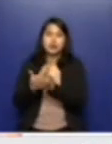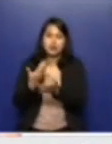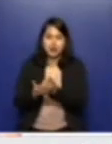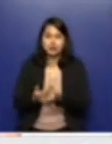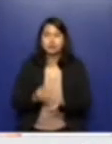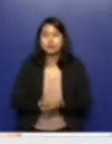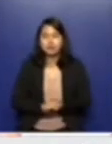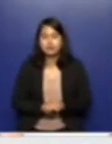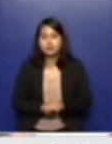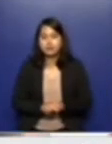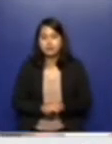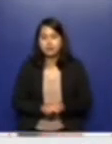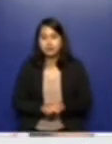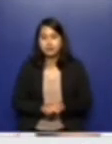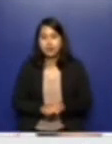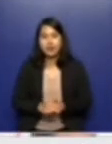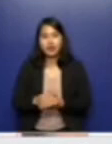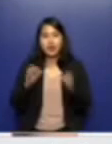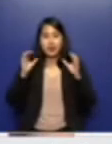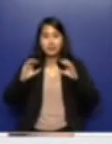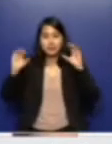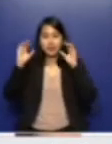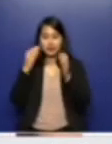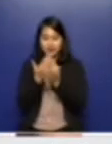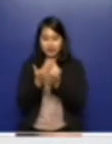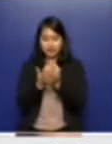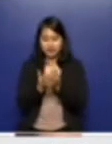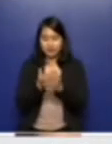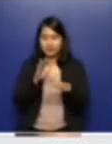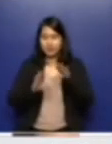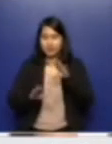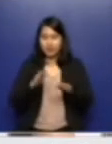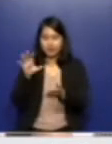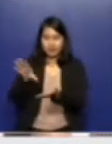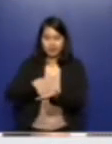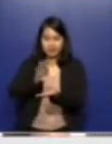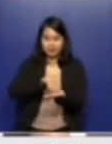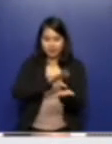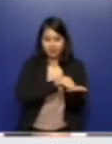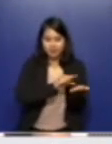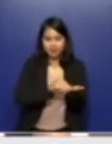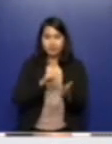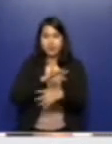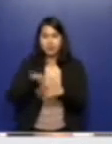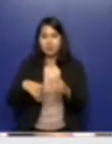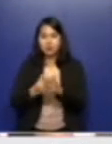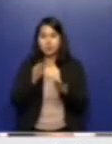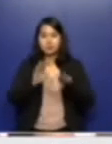ครับรัฐบาลประมาณการจัดเก็บรายได้ไว้ประมาณ